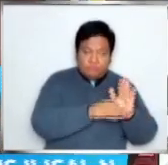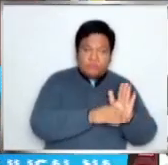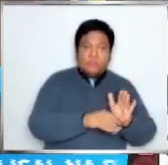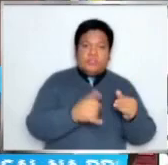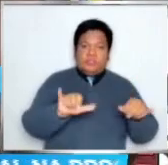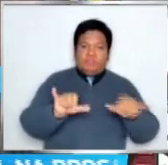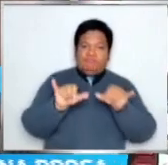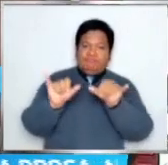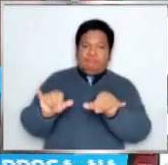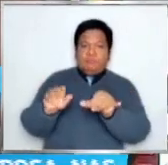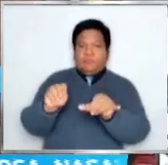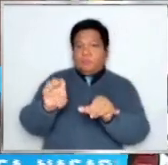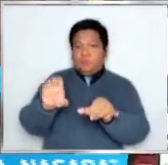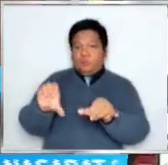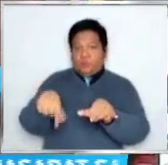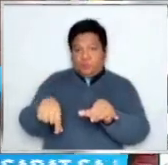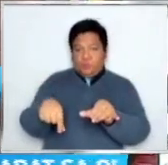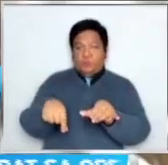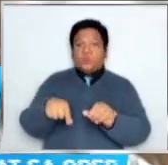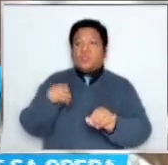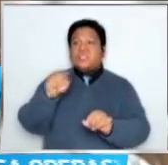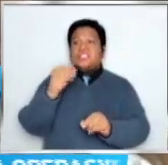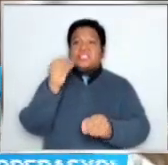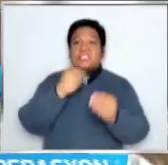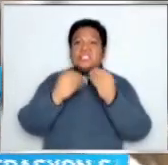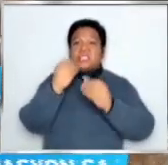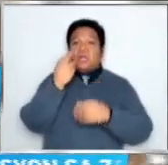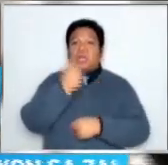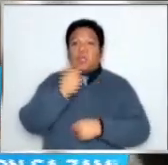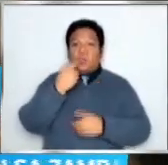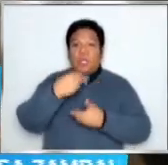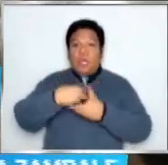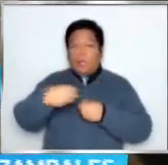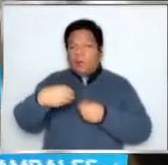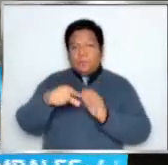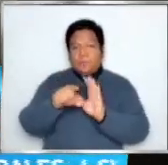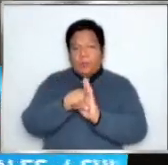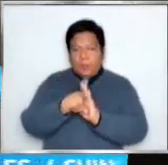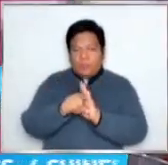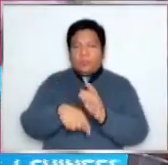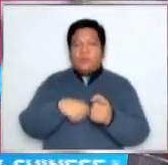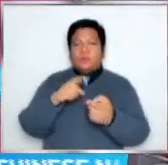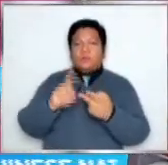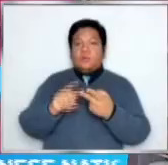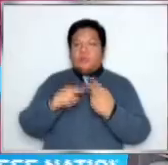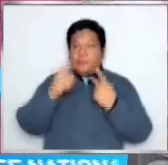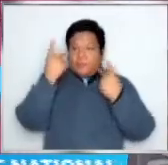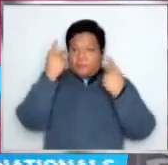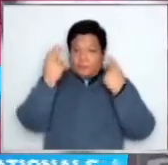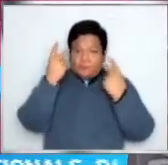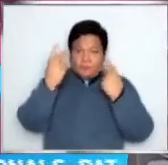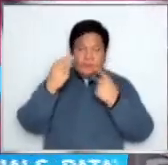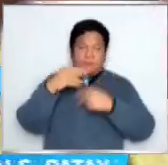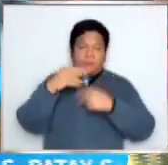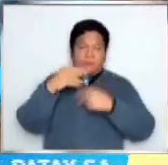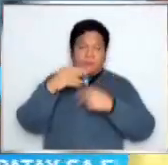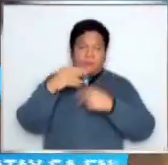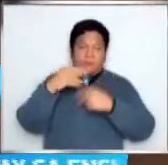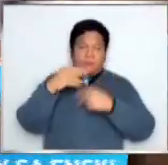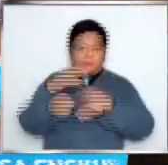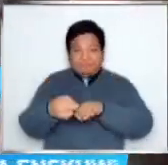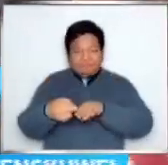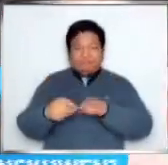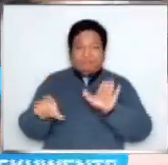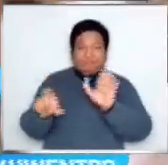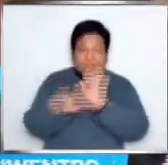alfresco dine-in sa mga kainan, pati na ang operasyon ng personal care services, gaya po ng mga beauty salon, parlor at